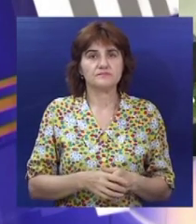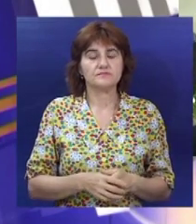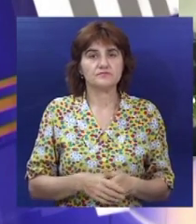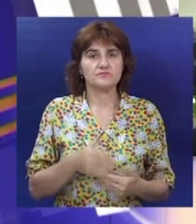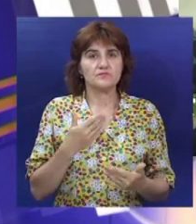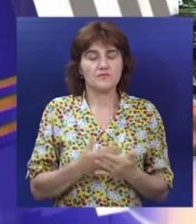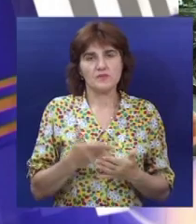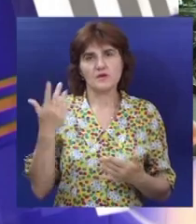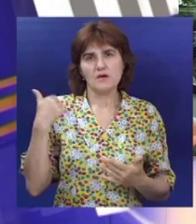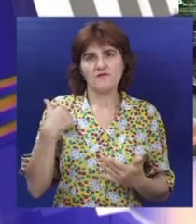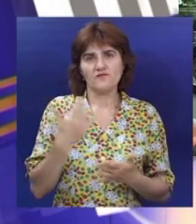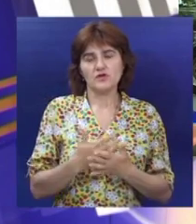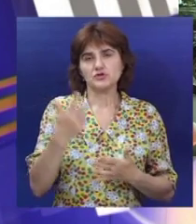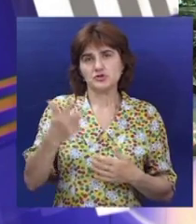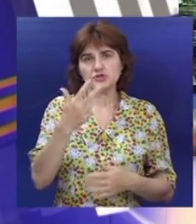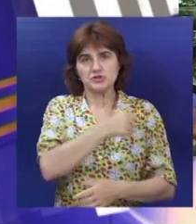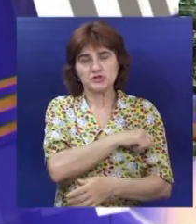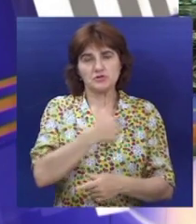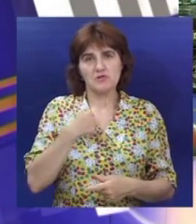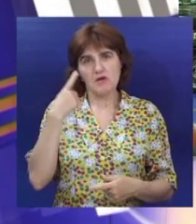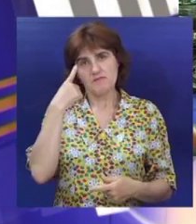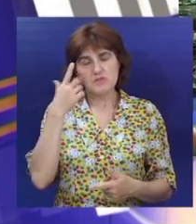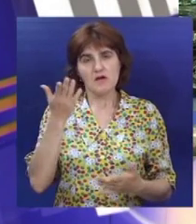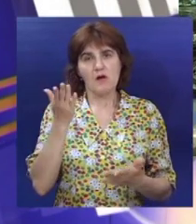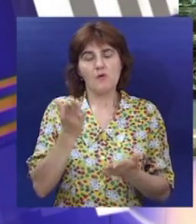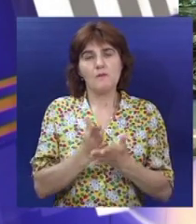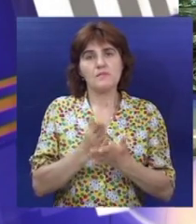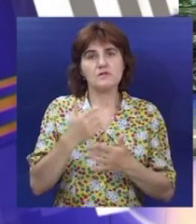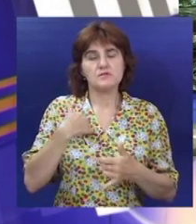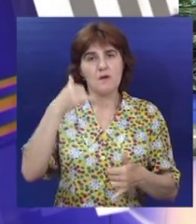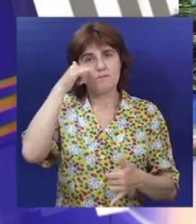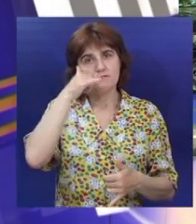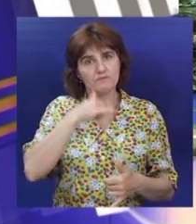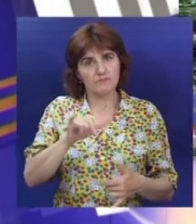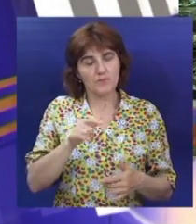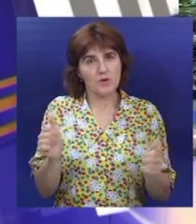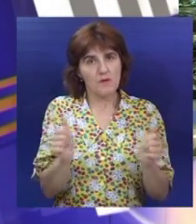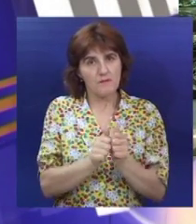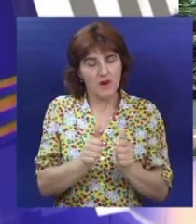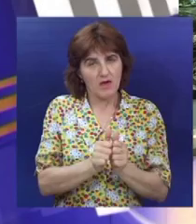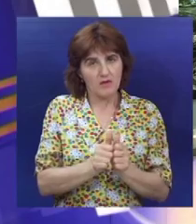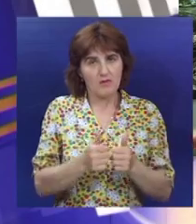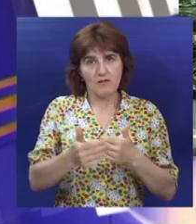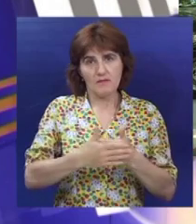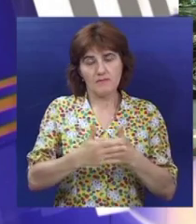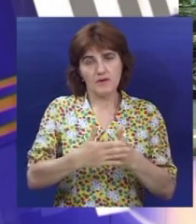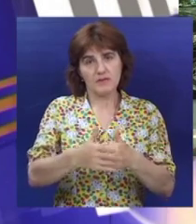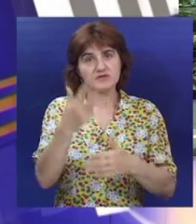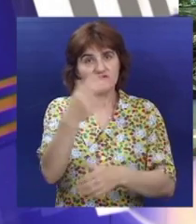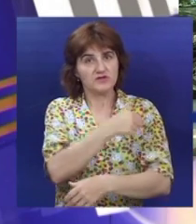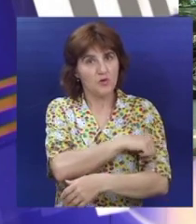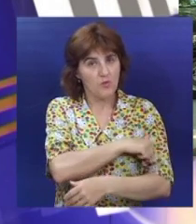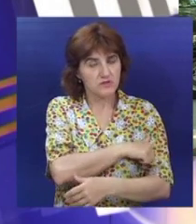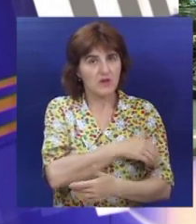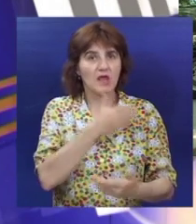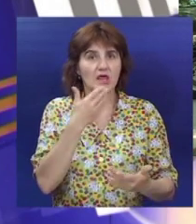ostvare. Možda pre jedno 3 godine počela je realizacija toga plana i odlučili smo, stavili smo datum, znači bližilo se